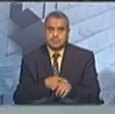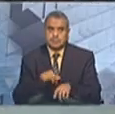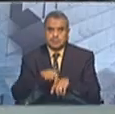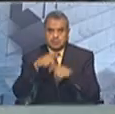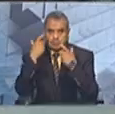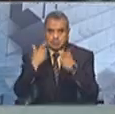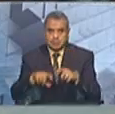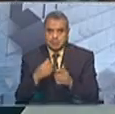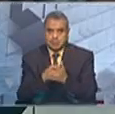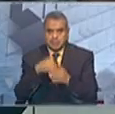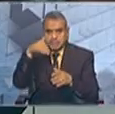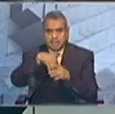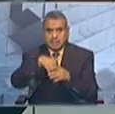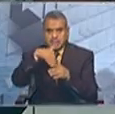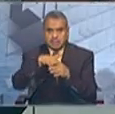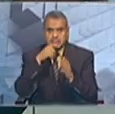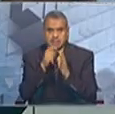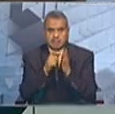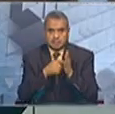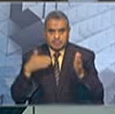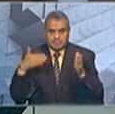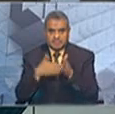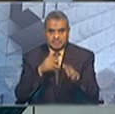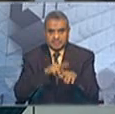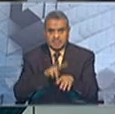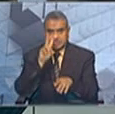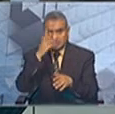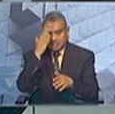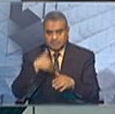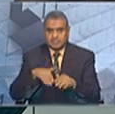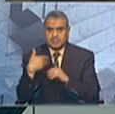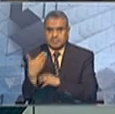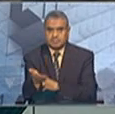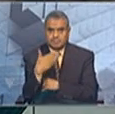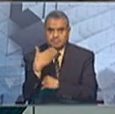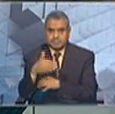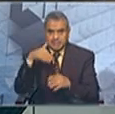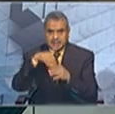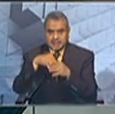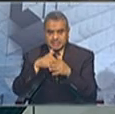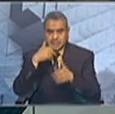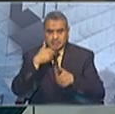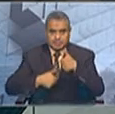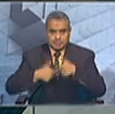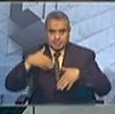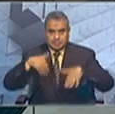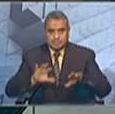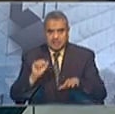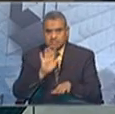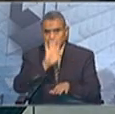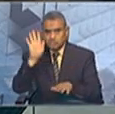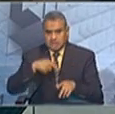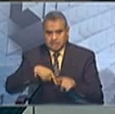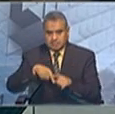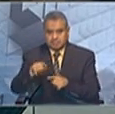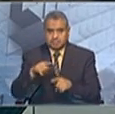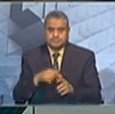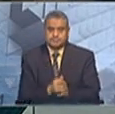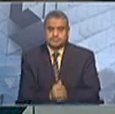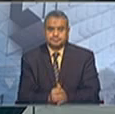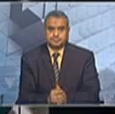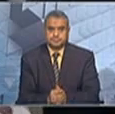الوطنية للانتخابات تختتم في الثانية ظهرا قبول طلبات الترشح لانتخابات مجلس النواب.